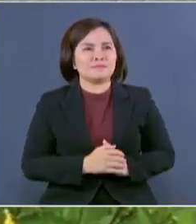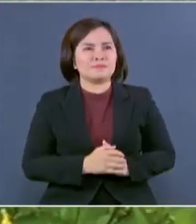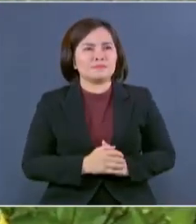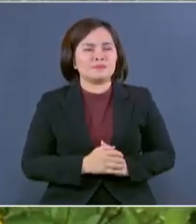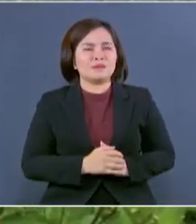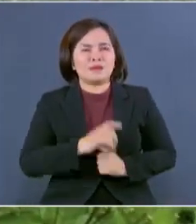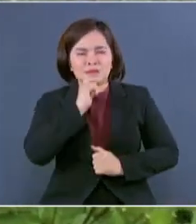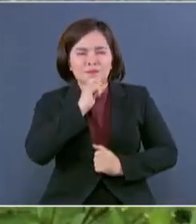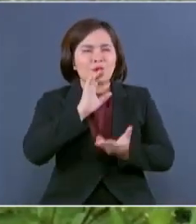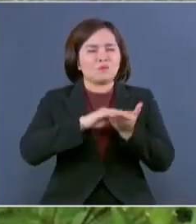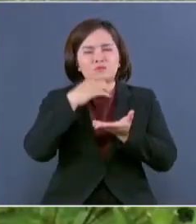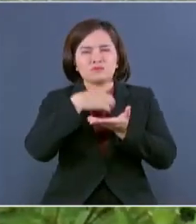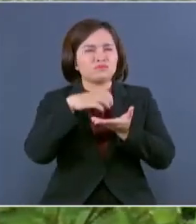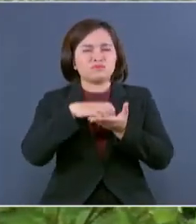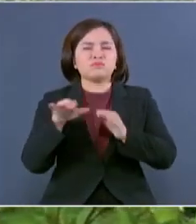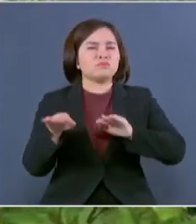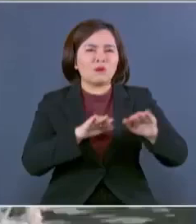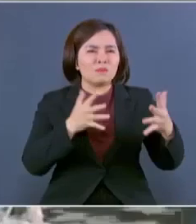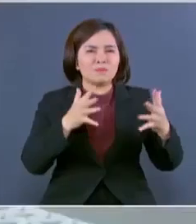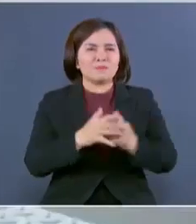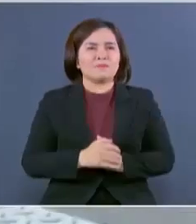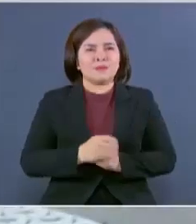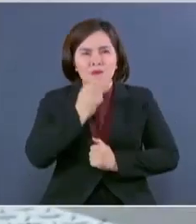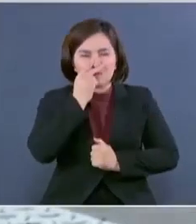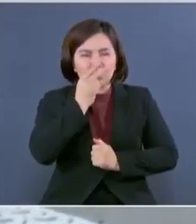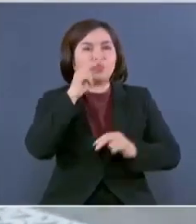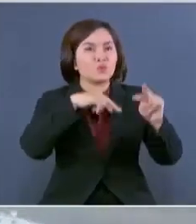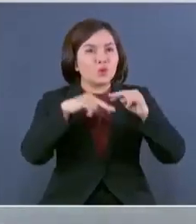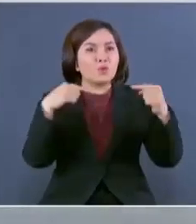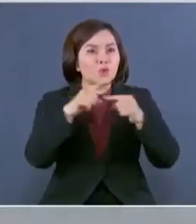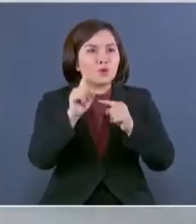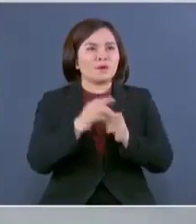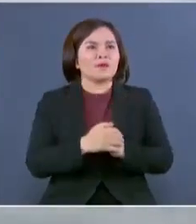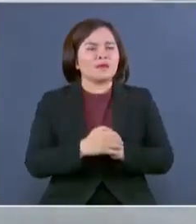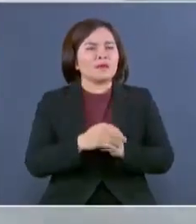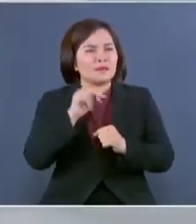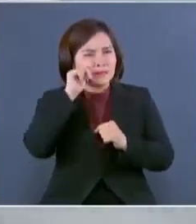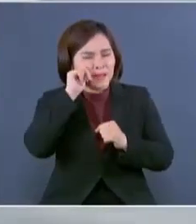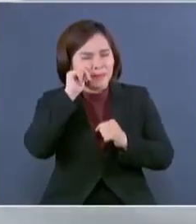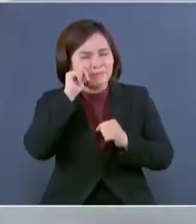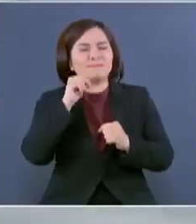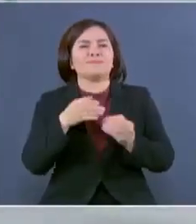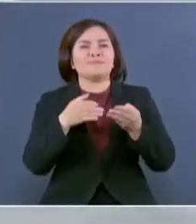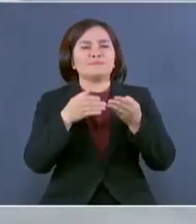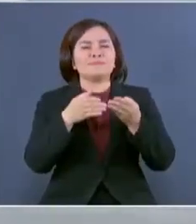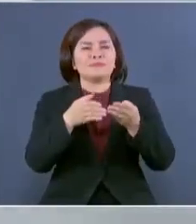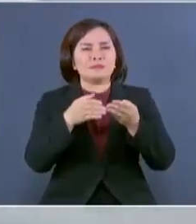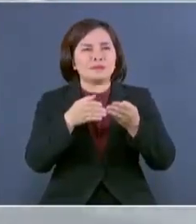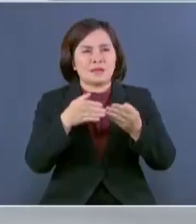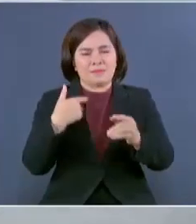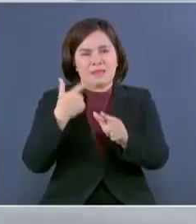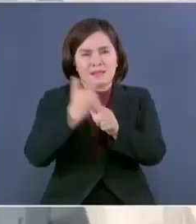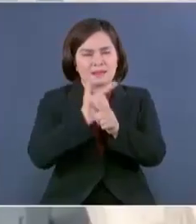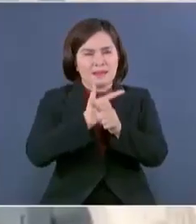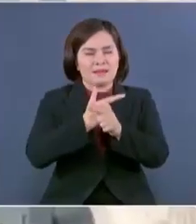านไม่สะดวกที่จะให้ข้อมูลชี้แจงนะครับพอไปตรวจสอบบริเวณของท่าน้ำของวัดครับก็พบว่ามีการนำเอารั้วเหล็ก